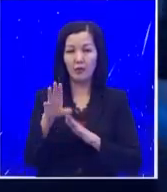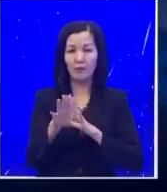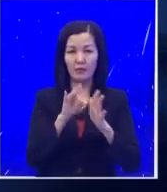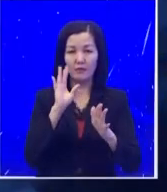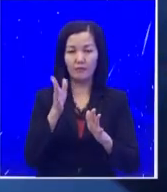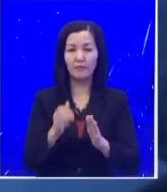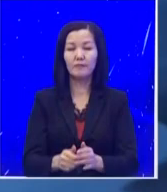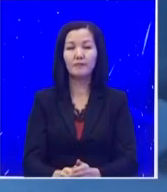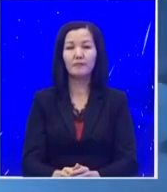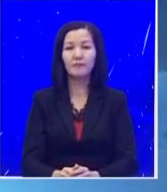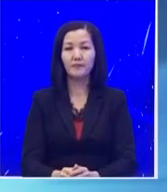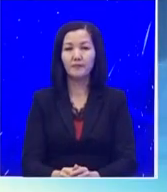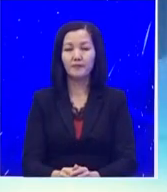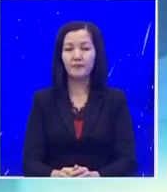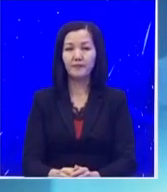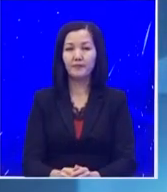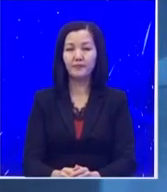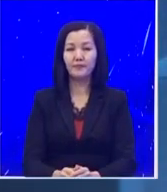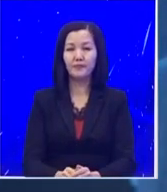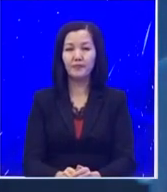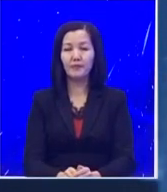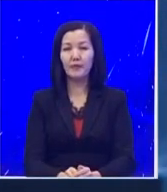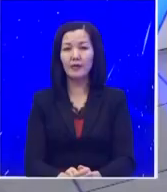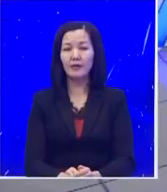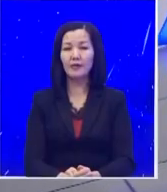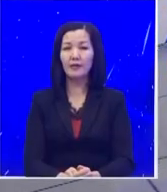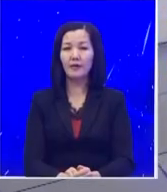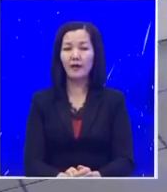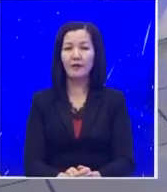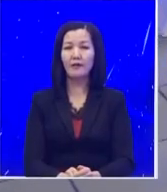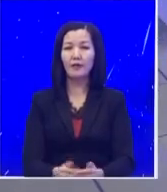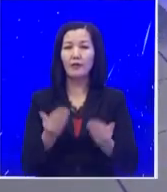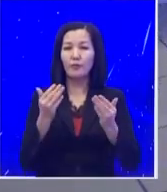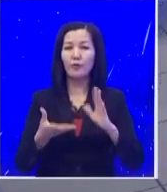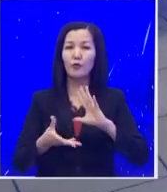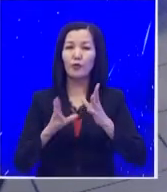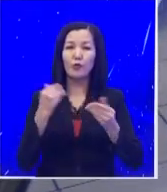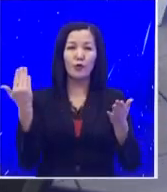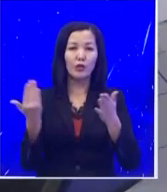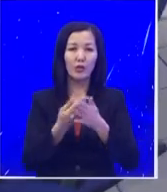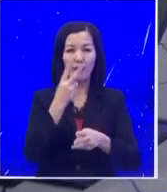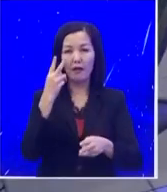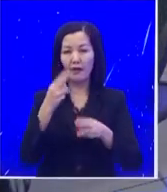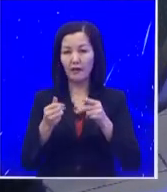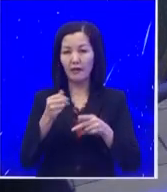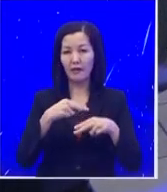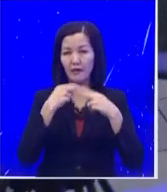Жарқын Нұрланұлы, Ержан Дүйсенов, жетісу телеарнасы. Бүгінге